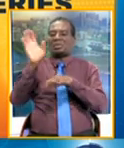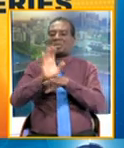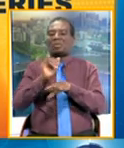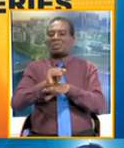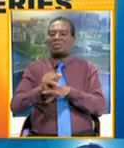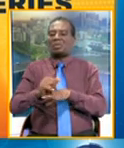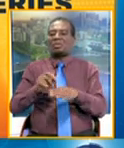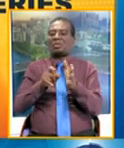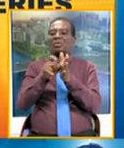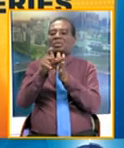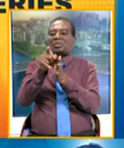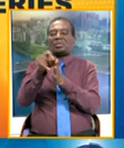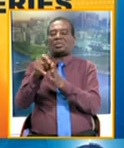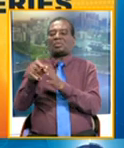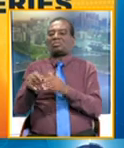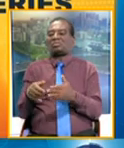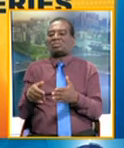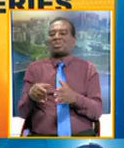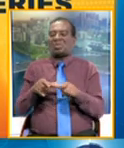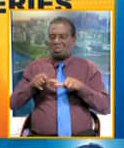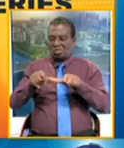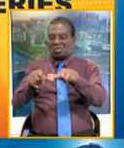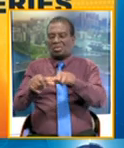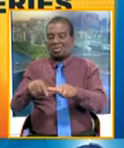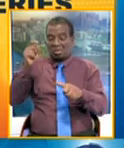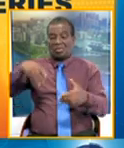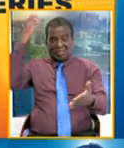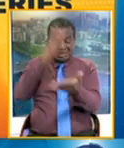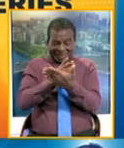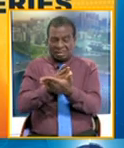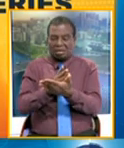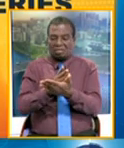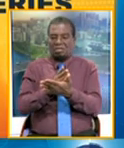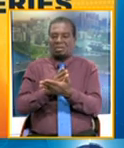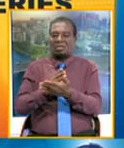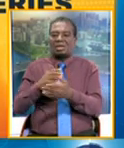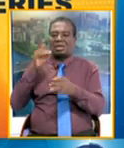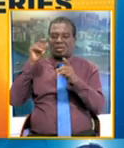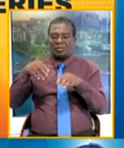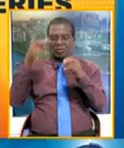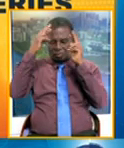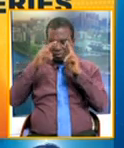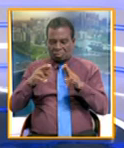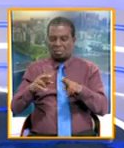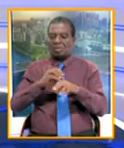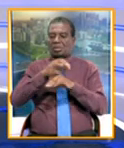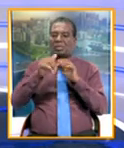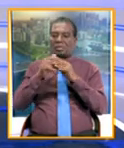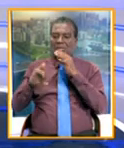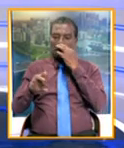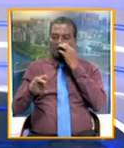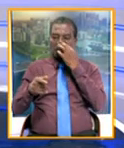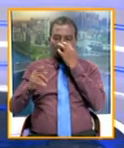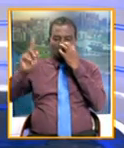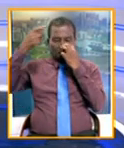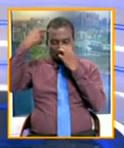Il fait fort. Il faut l'arrêter. Masque, lavage des mains, distanciation et vaccin. Et on gagnera ce combat.